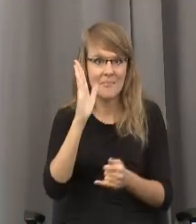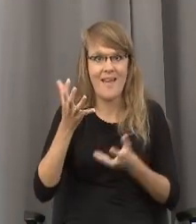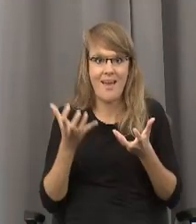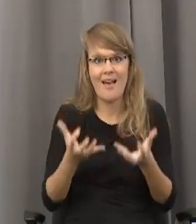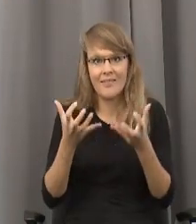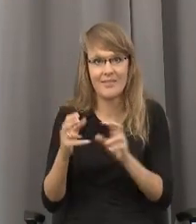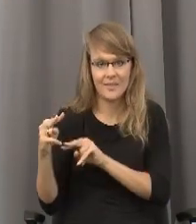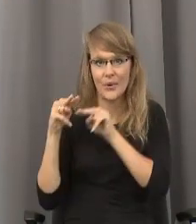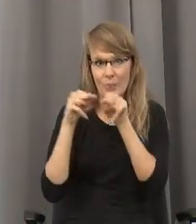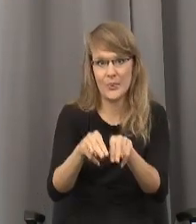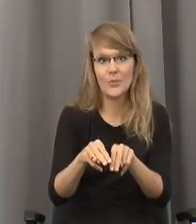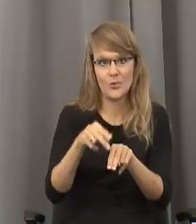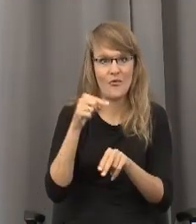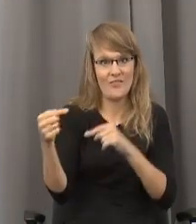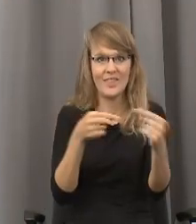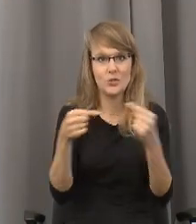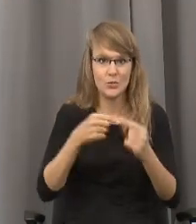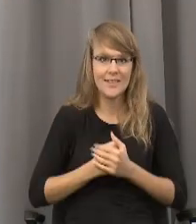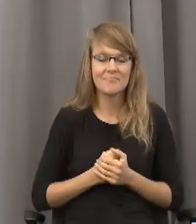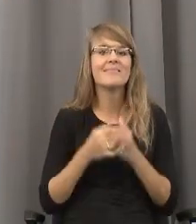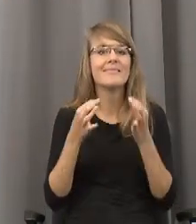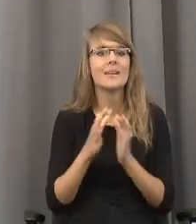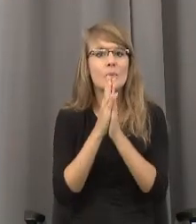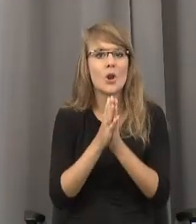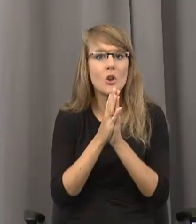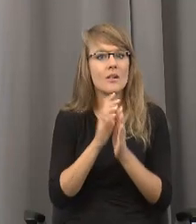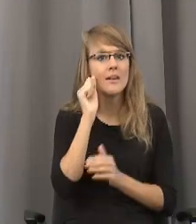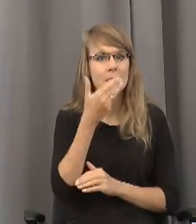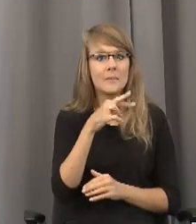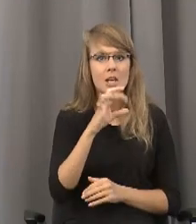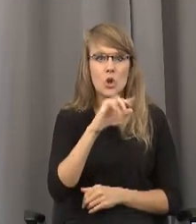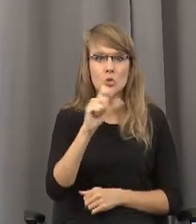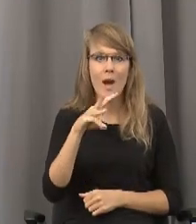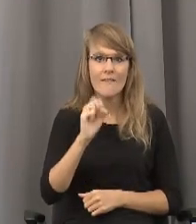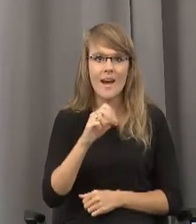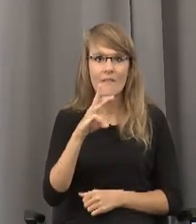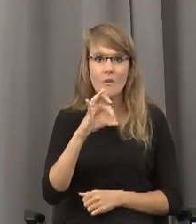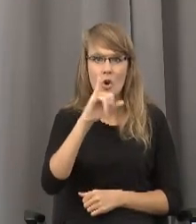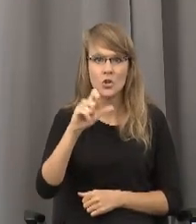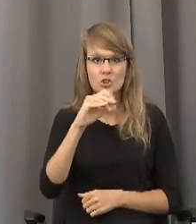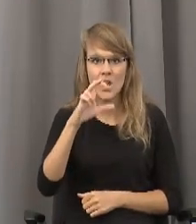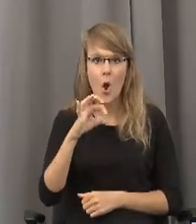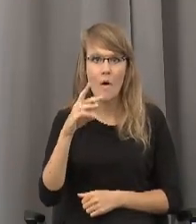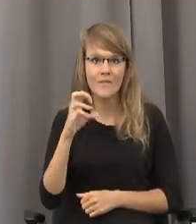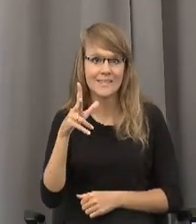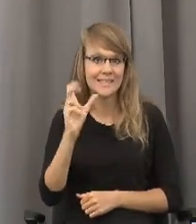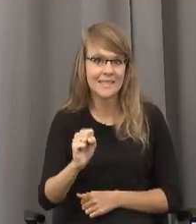tego typu dyskusje. A teraz poproszę panią Mirosławę Wojciechowską w